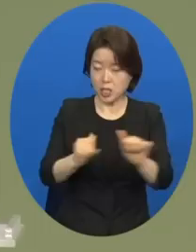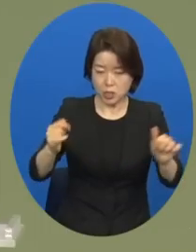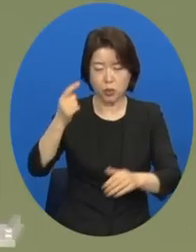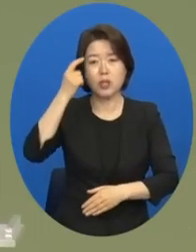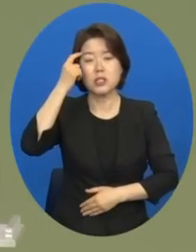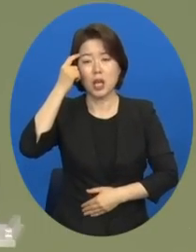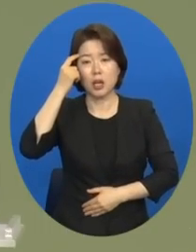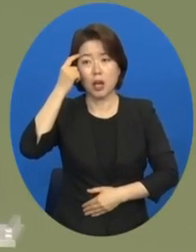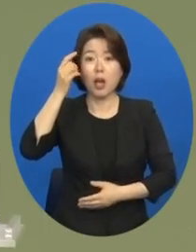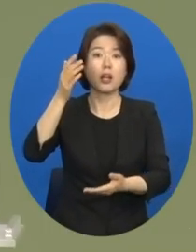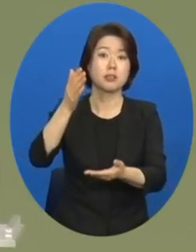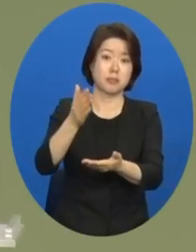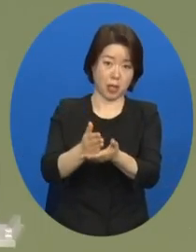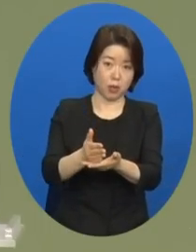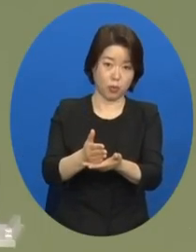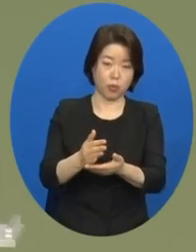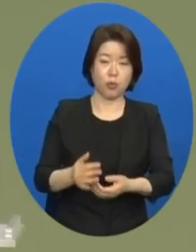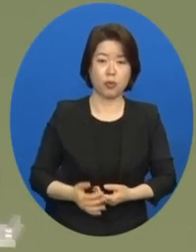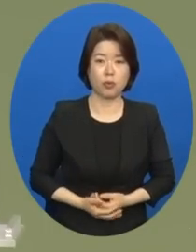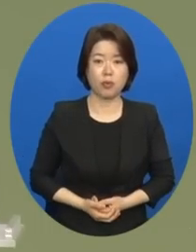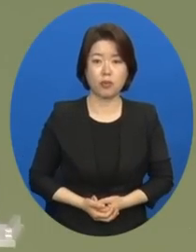하려고 생각을 하지 말고요